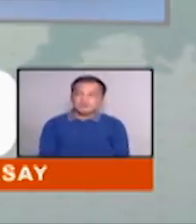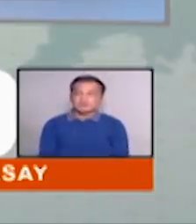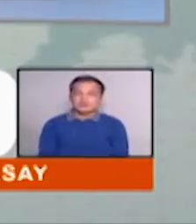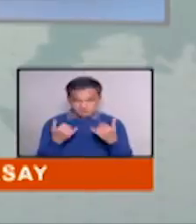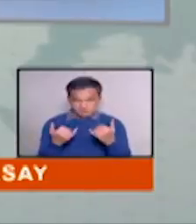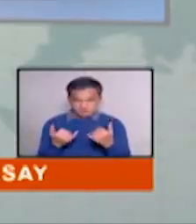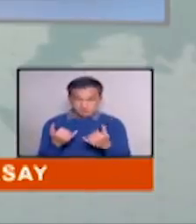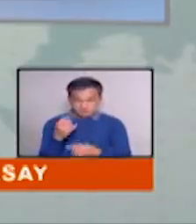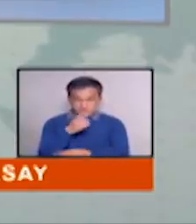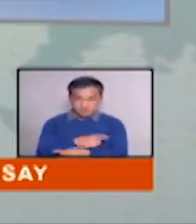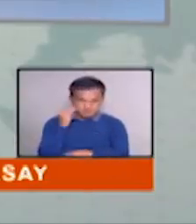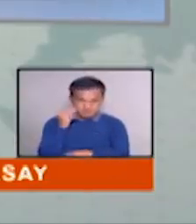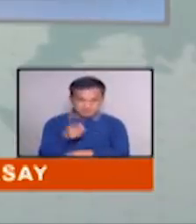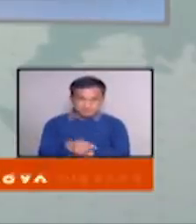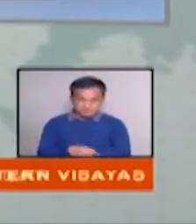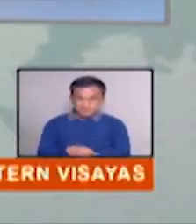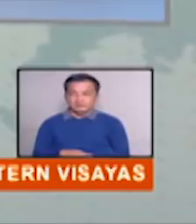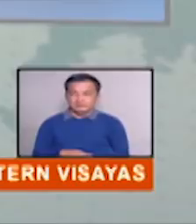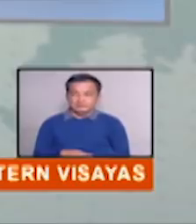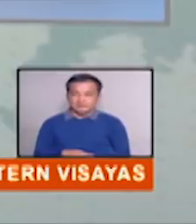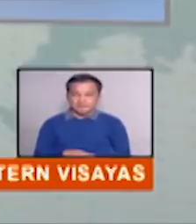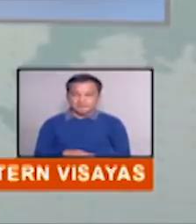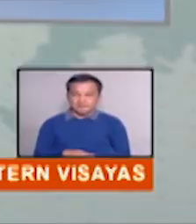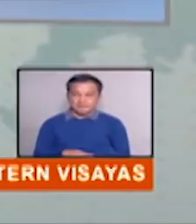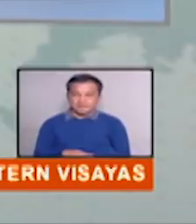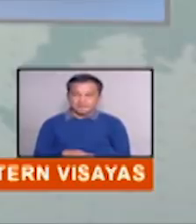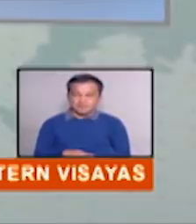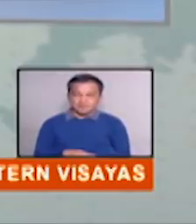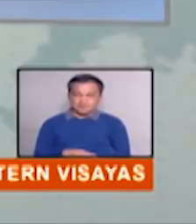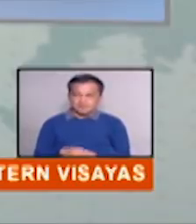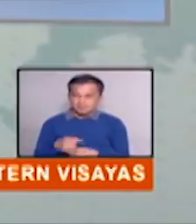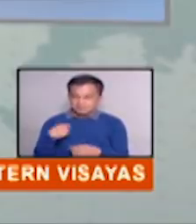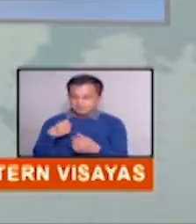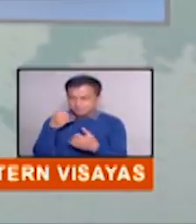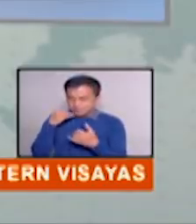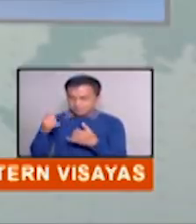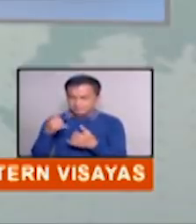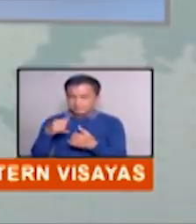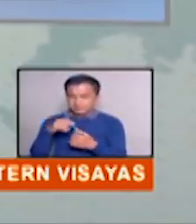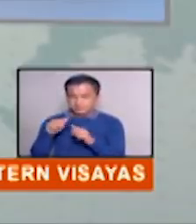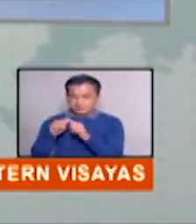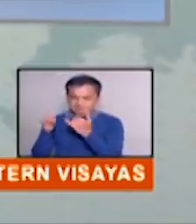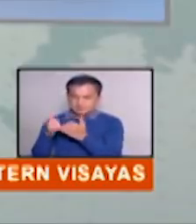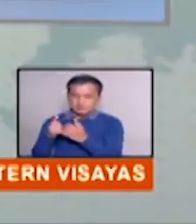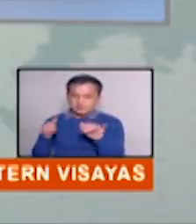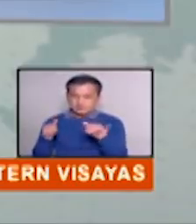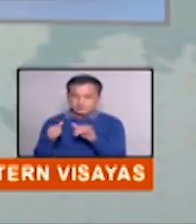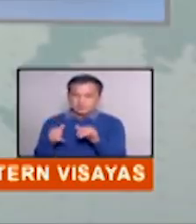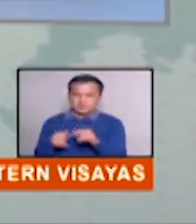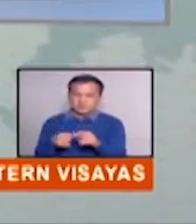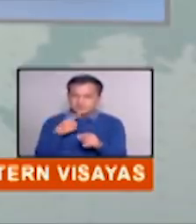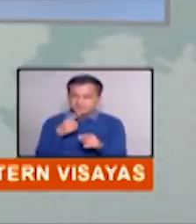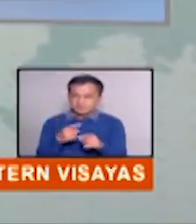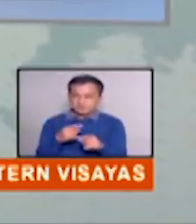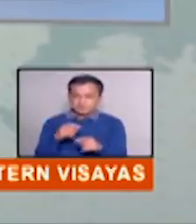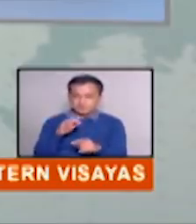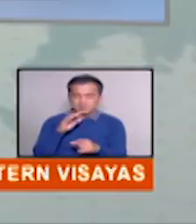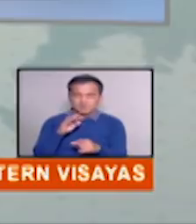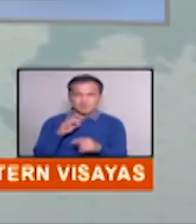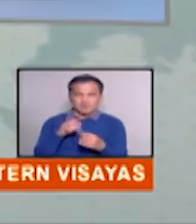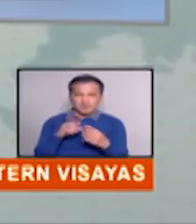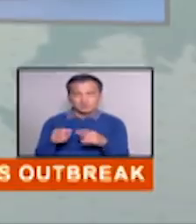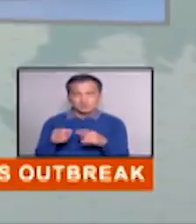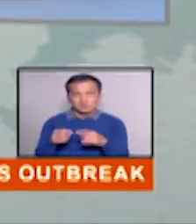araw po ngayon, Miss Marisa. Opo, sir. So, makikipag-unayan din po tayo sa kanya, CRA dito. At the same time ay sa FRA. Kung